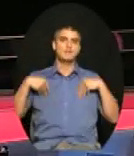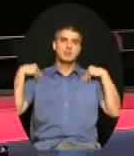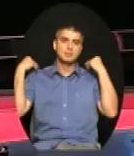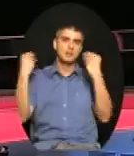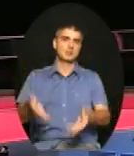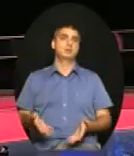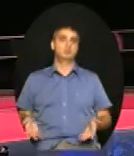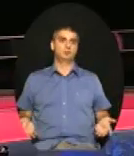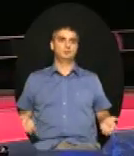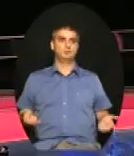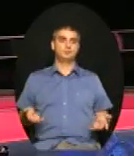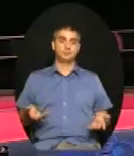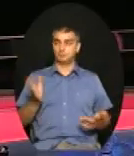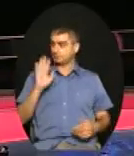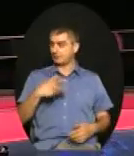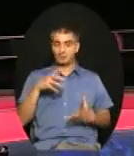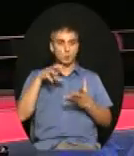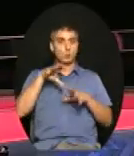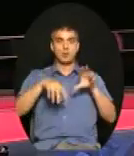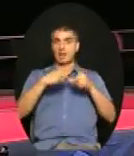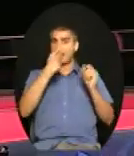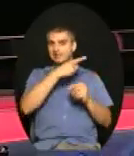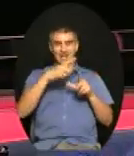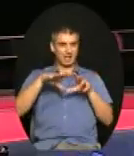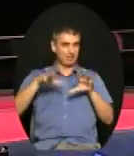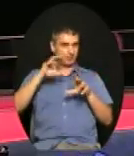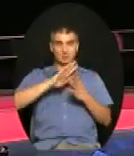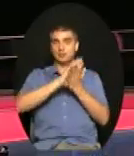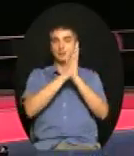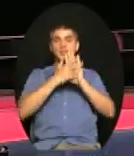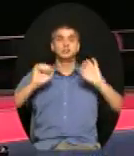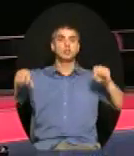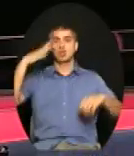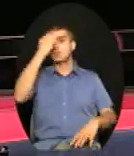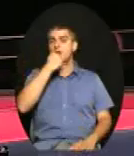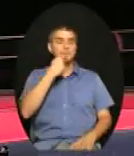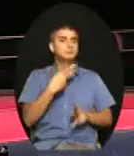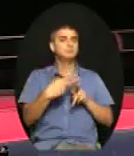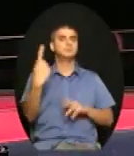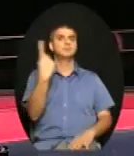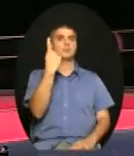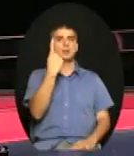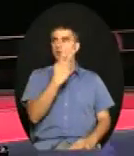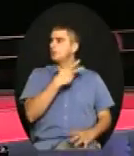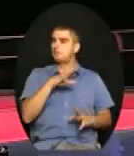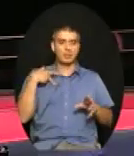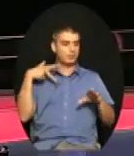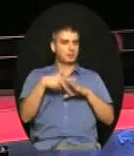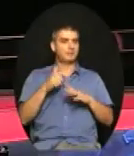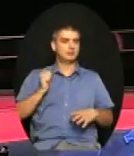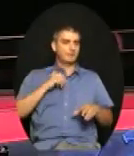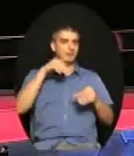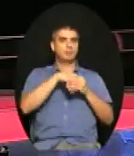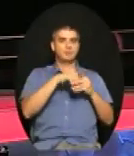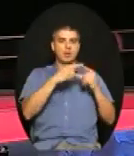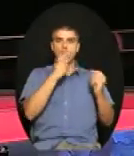ונתנו, ואפילו גוש קטיף, אפילו רצועת עזה הפכה להיות שלטון חמאסי בלעדי, בלי שום התערבות צהלית